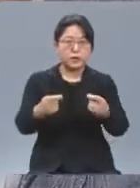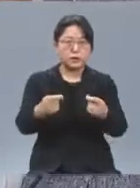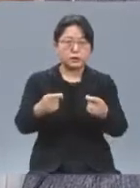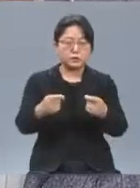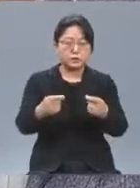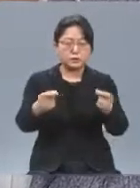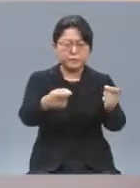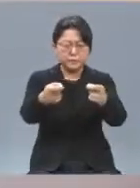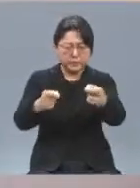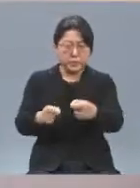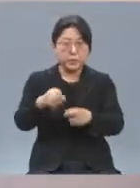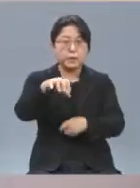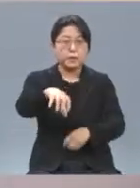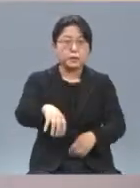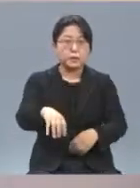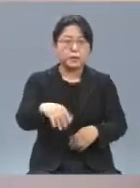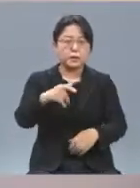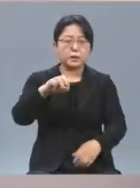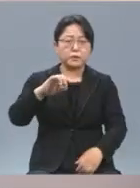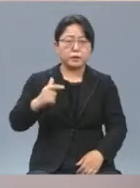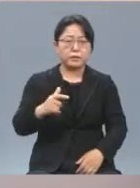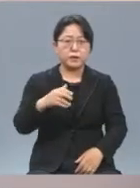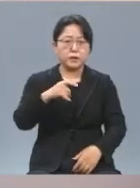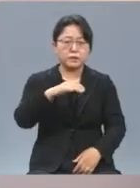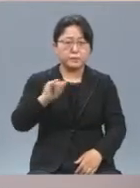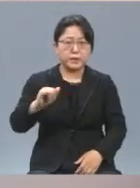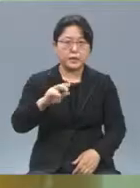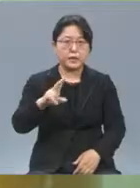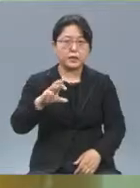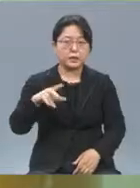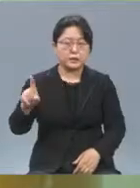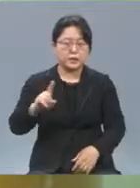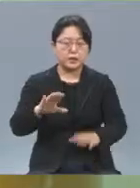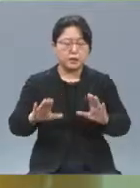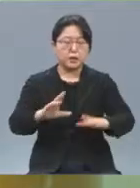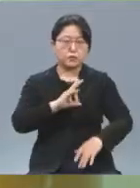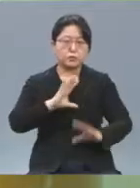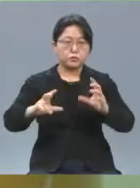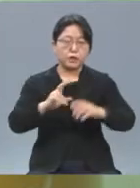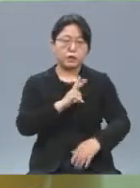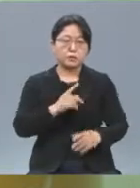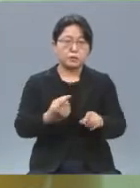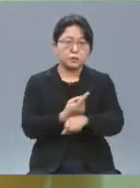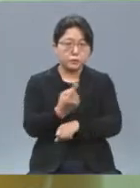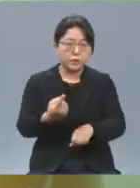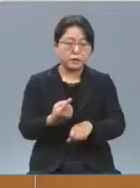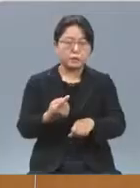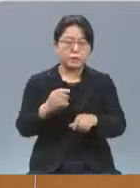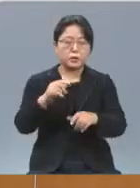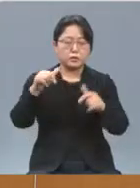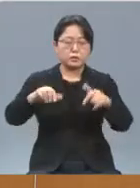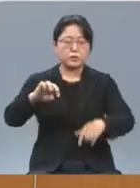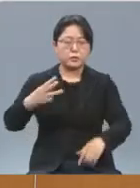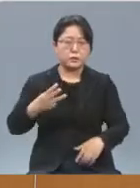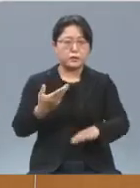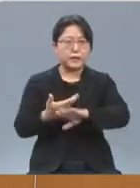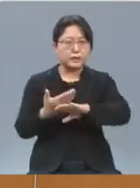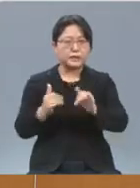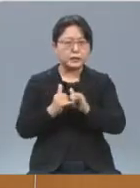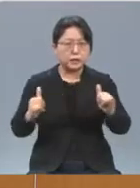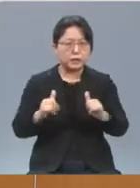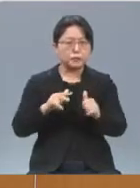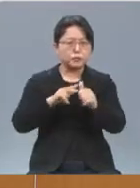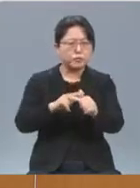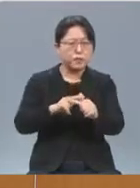붙어 있는 겁니다. 김경만, 강은미, 양양자 현직 국회의원 3명 외에도 서구을에는 여러 도전자의 이름이